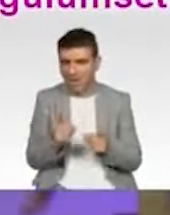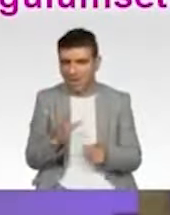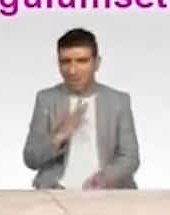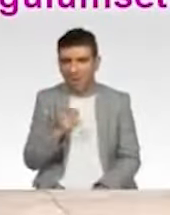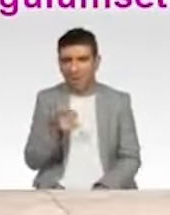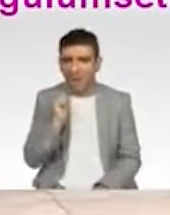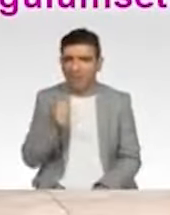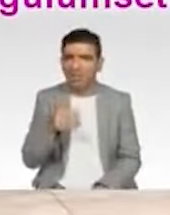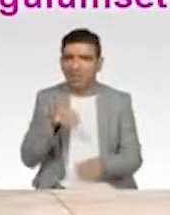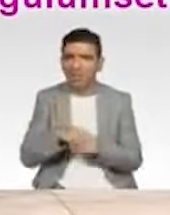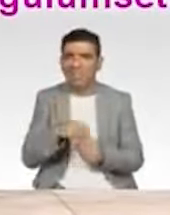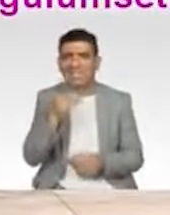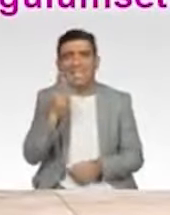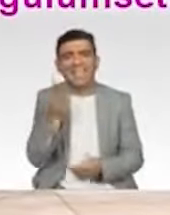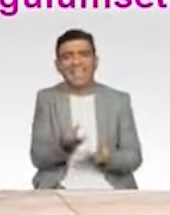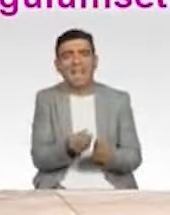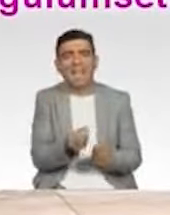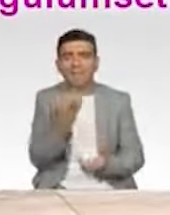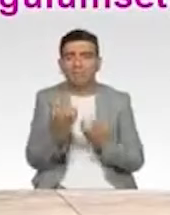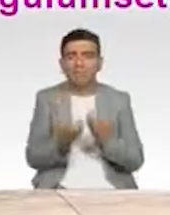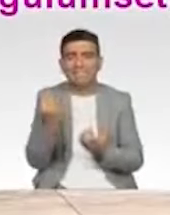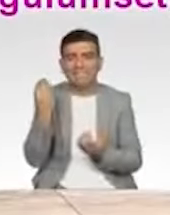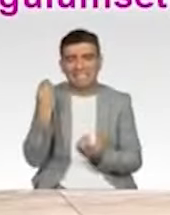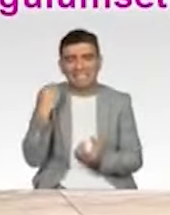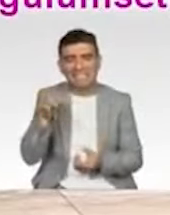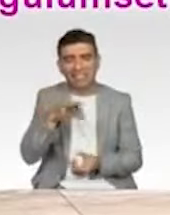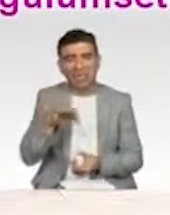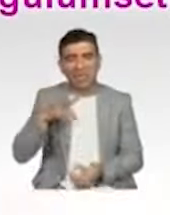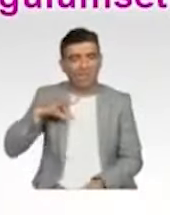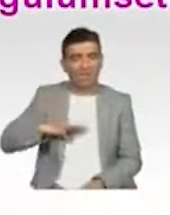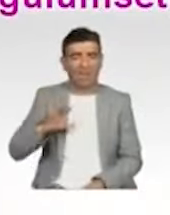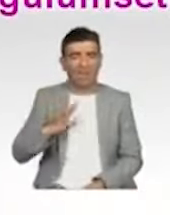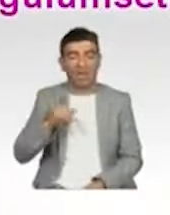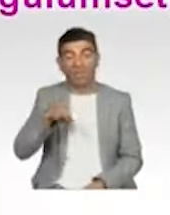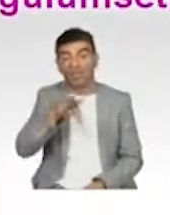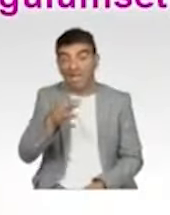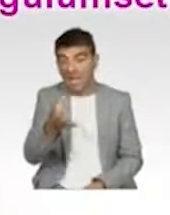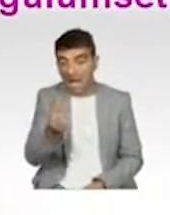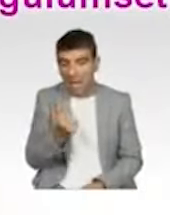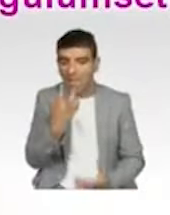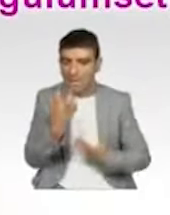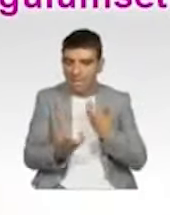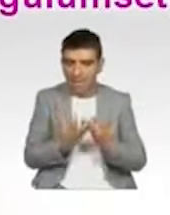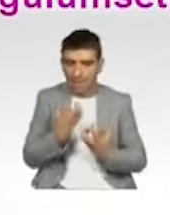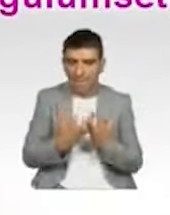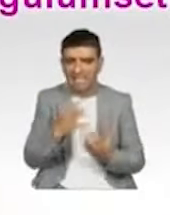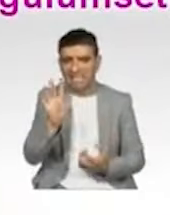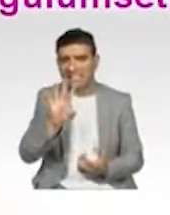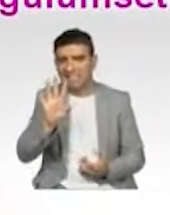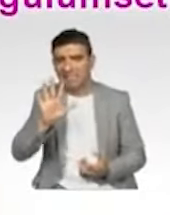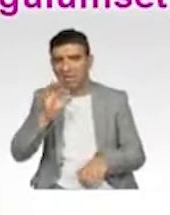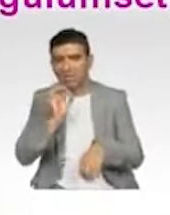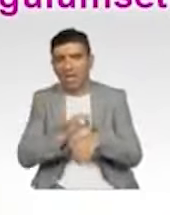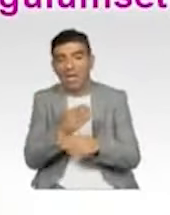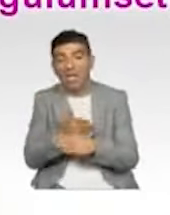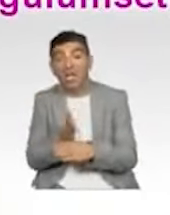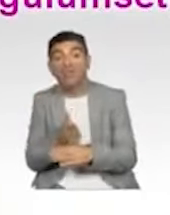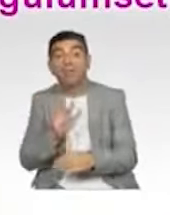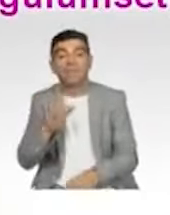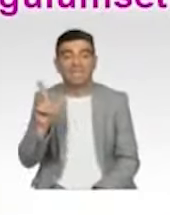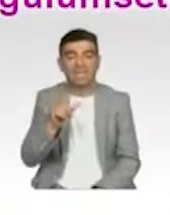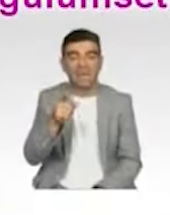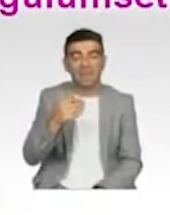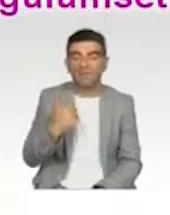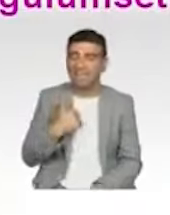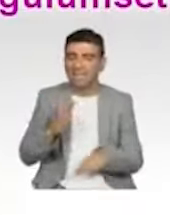Her zaman için taze demlenmiş olan en faydalısıdır. Bir de çayda şöyle bir handikap var. Çayı aldık, demledik. 40-45 dakika geçmemesi lazım.